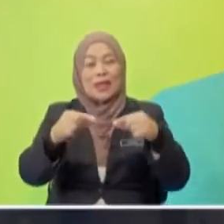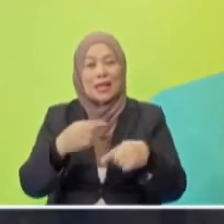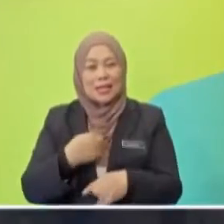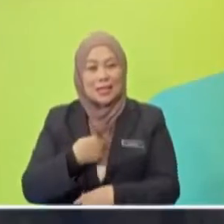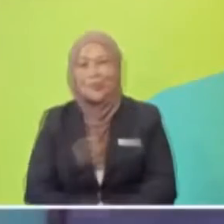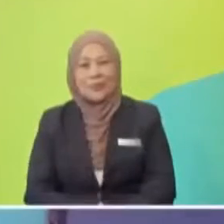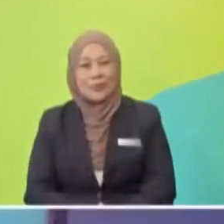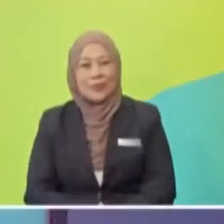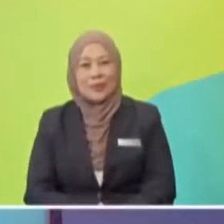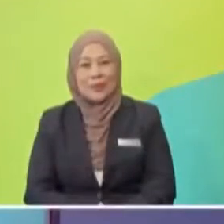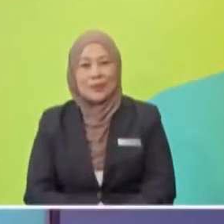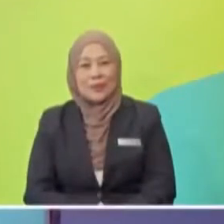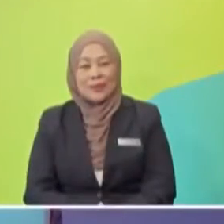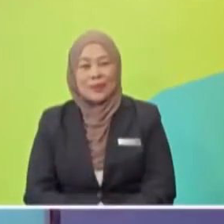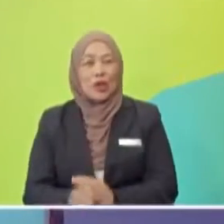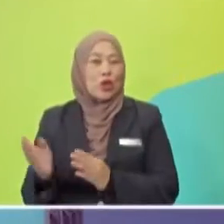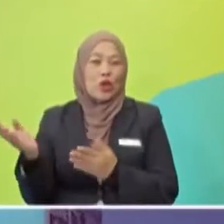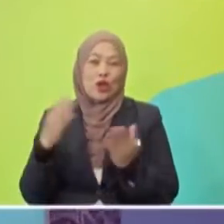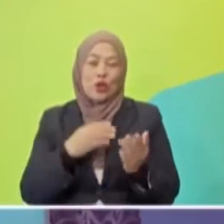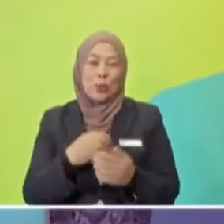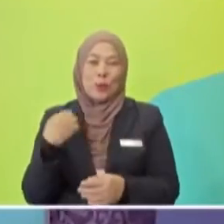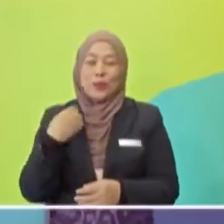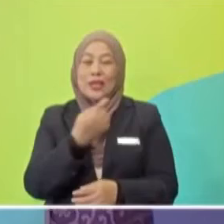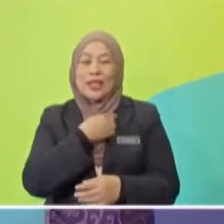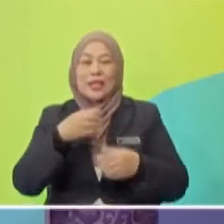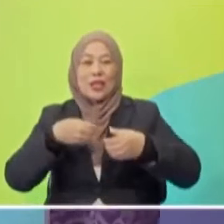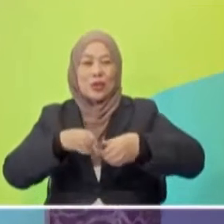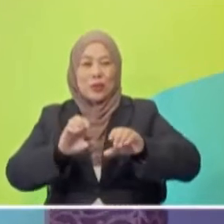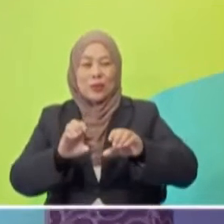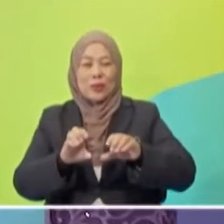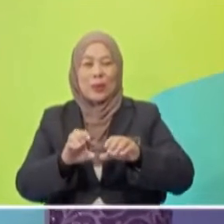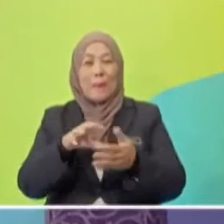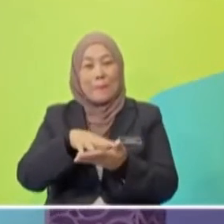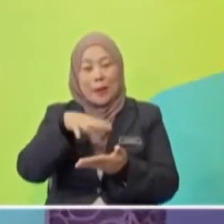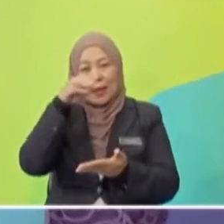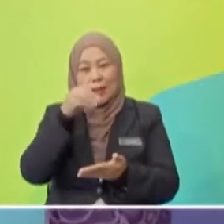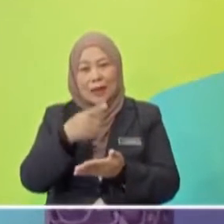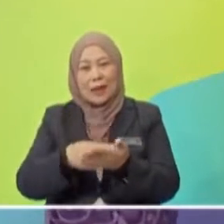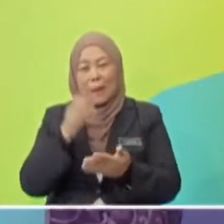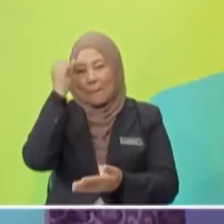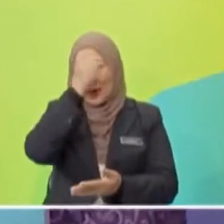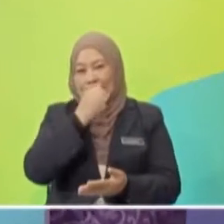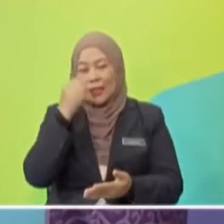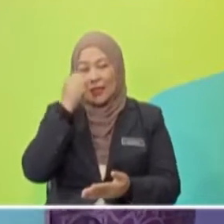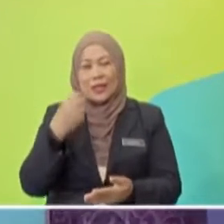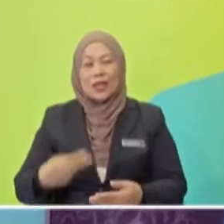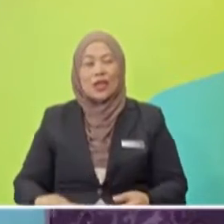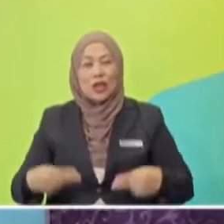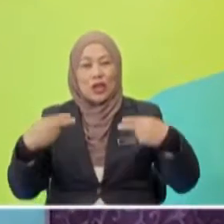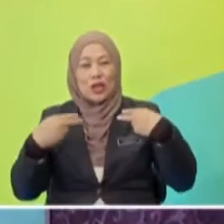hidup kita coba belajar apa dia ciri benda hidup dengan ciri benda bukan